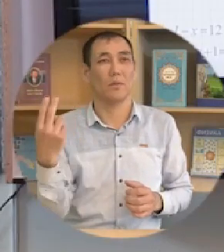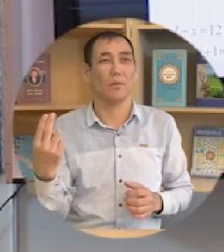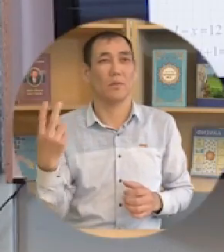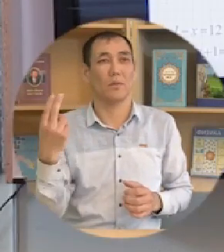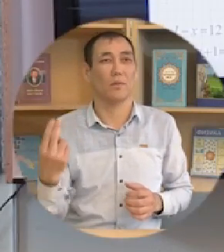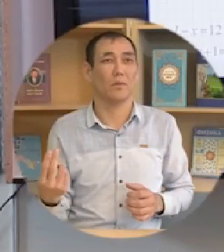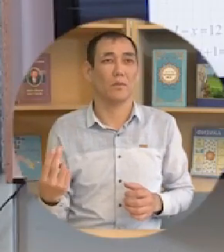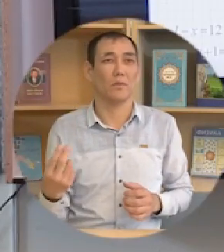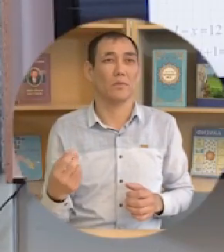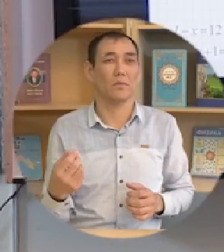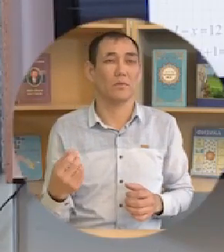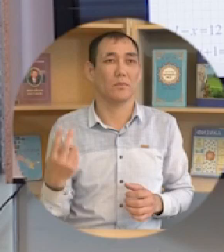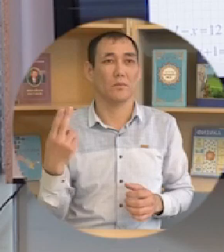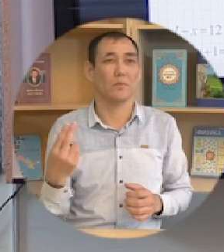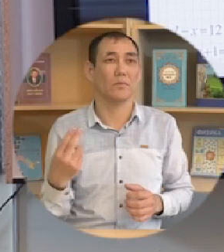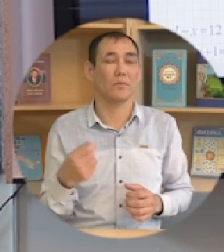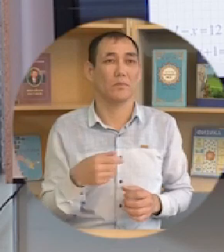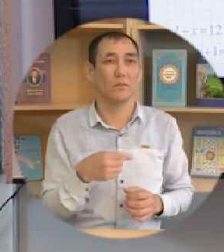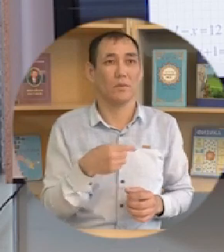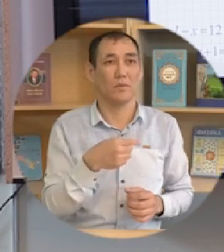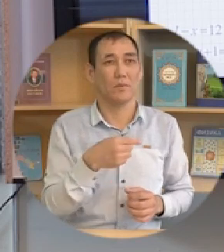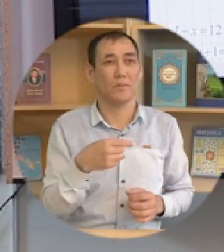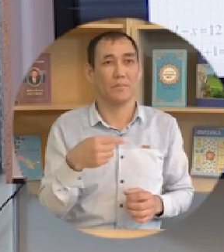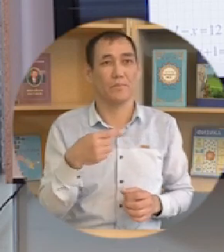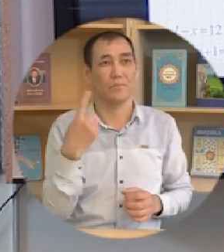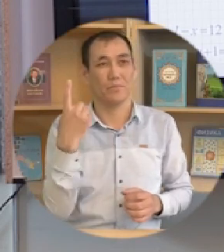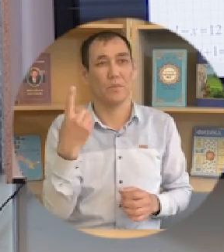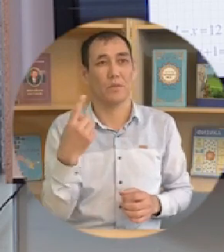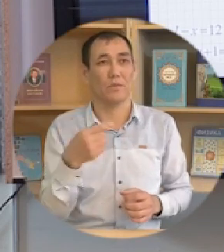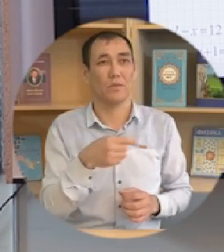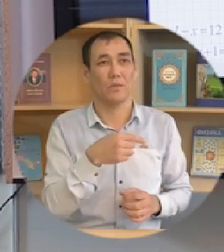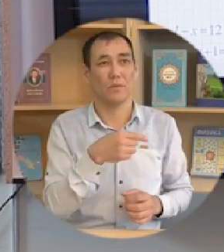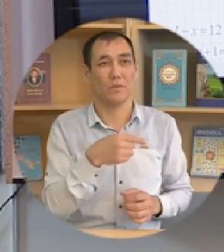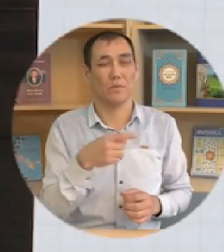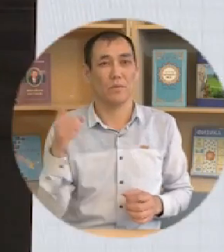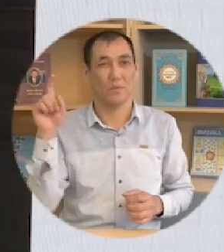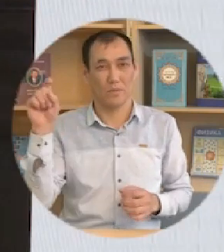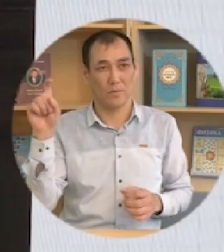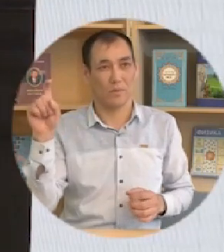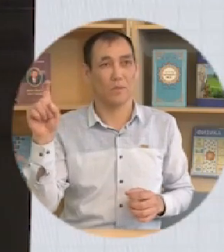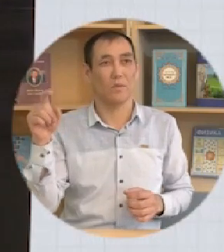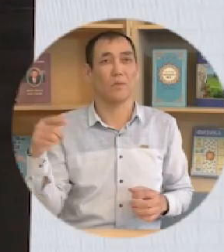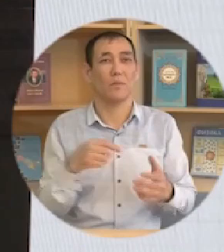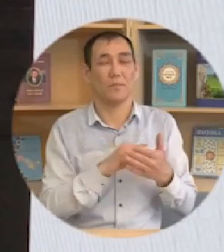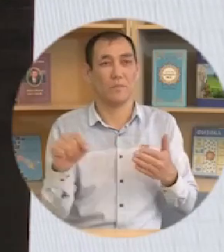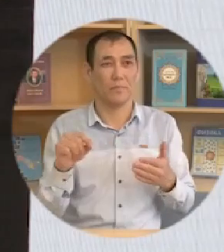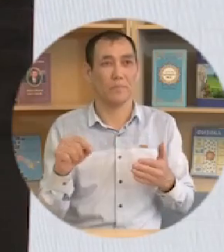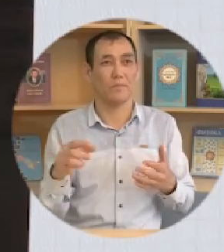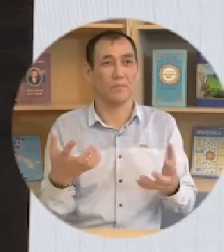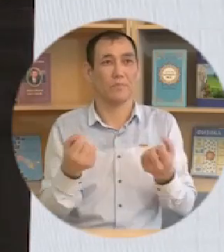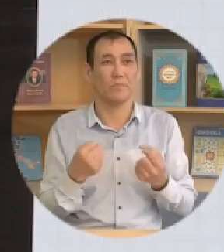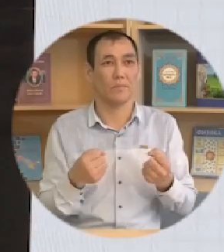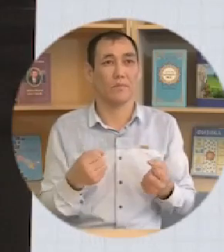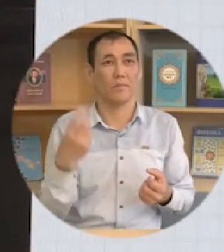2 ізбе із келген натурал санды табуымыз үшін біздер бірінші санды x қылып белгілеп аламыз. Екінші